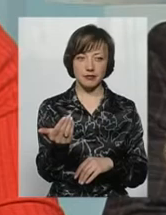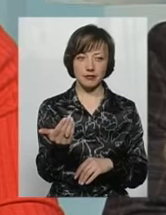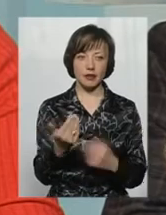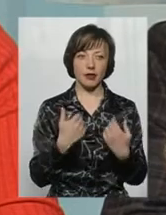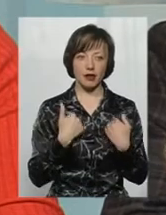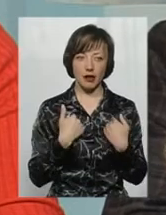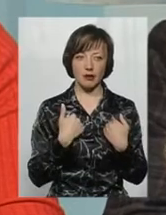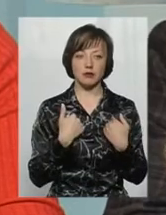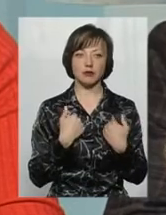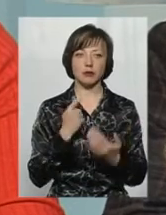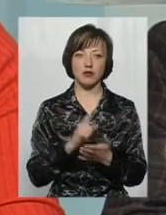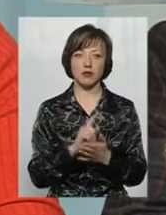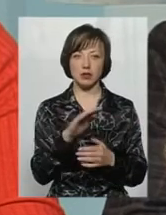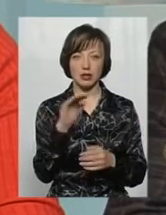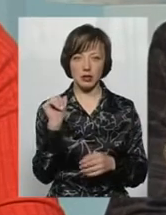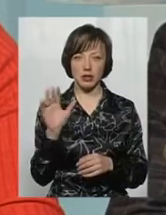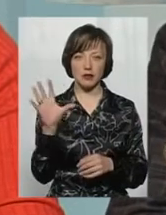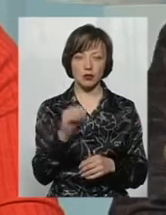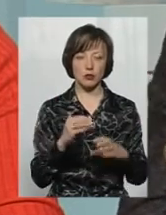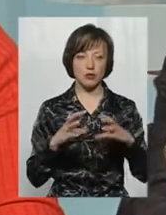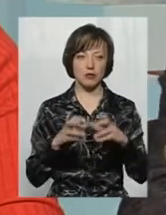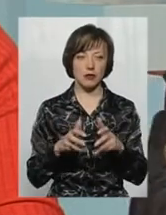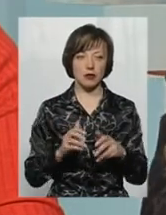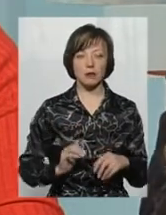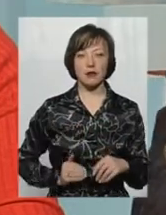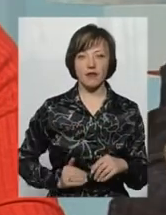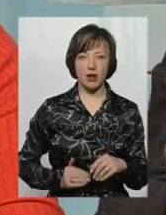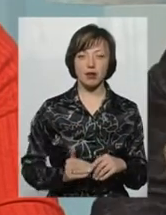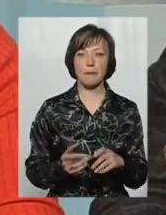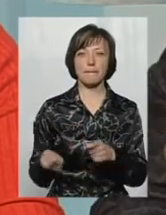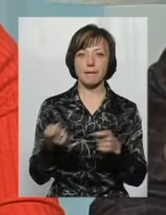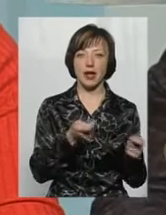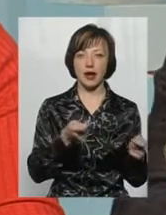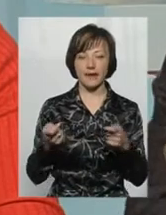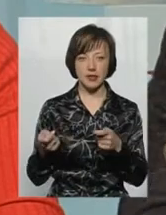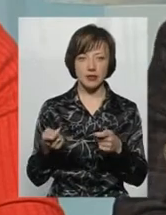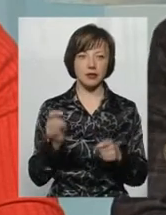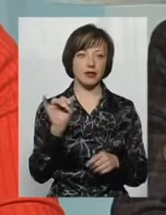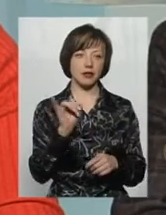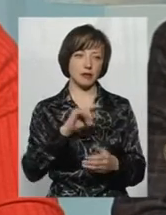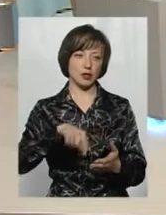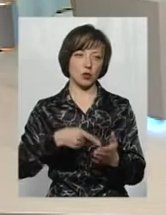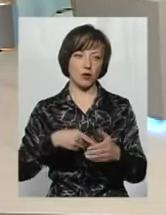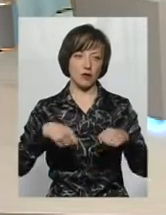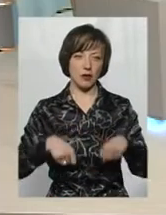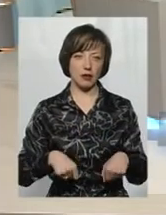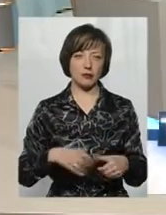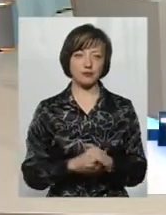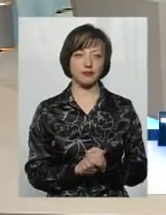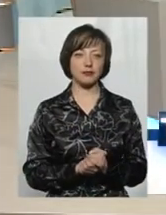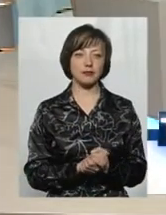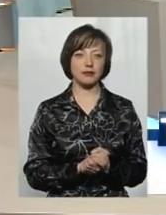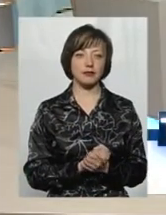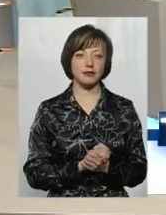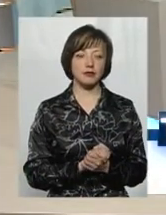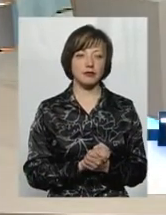нас повинні наняти, як у всьому світі наймаються приватні перевізники міської влади. Так, тобто